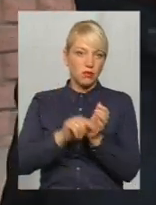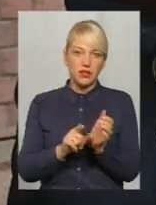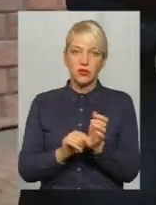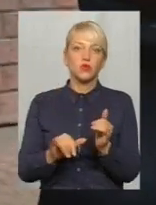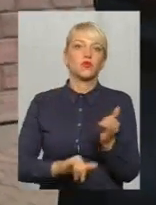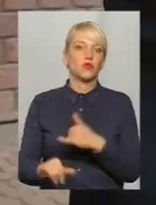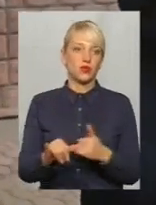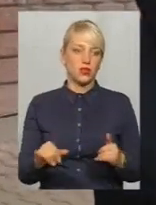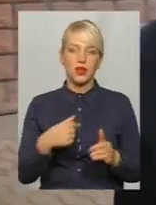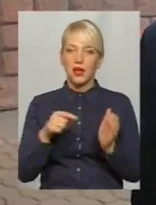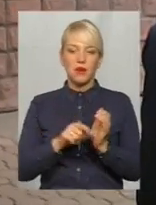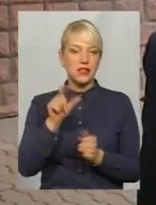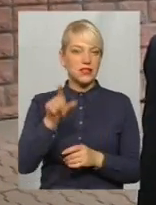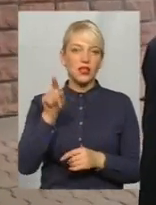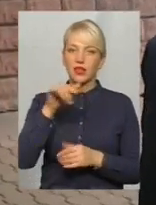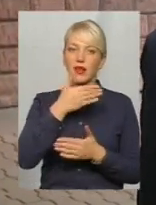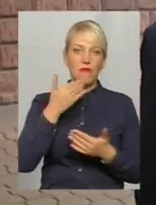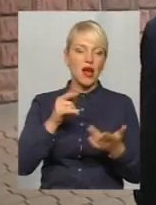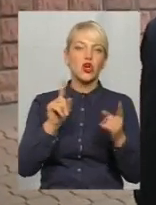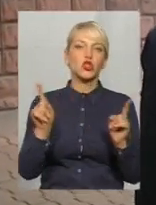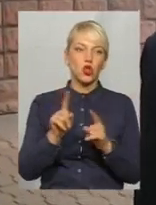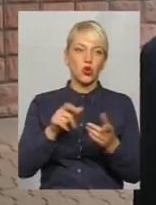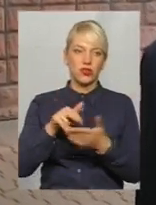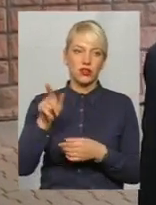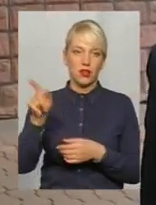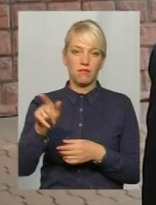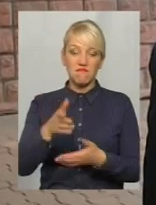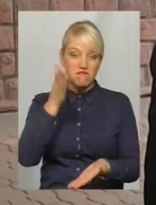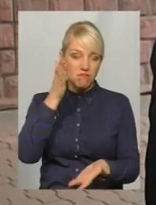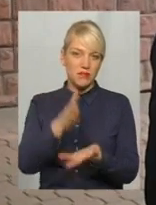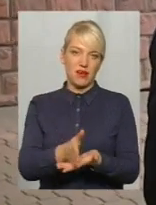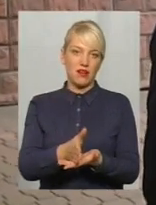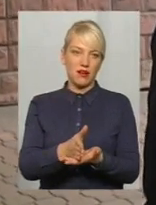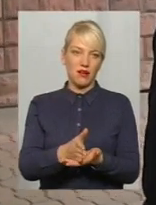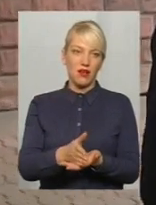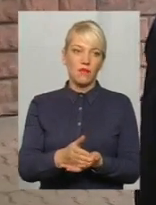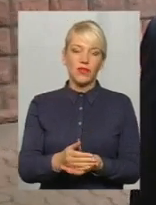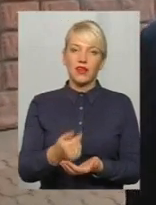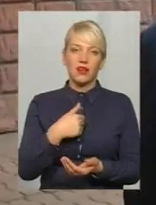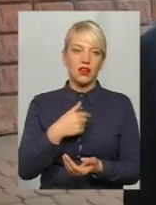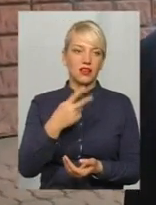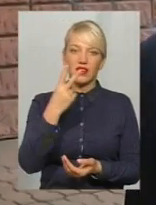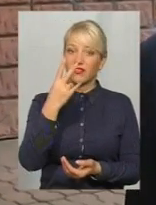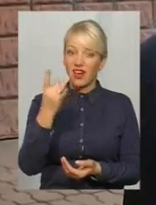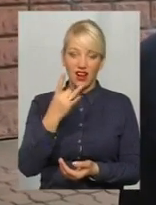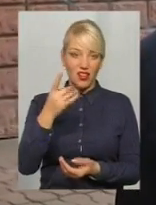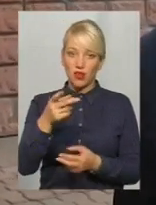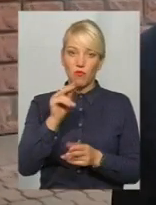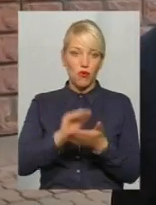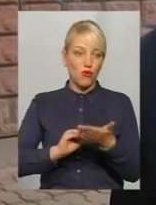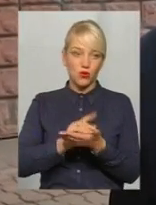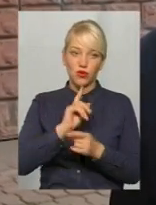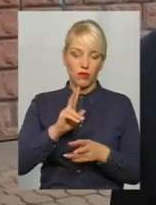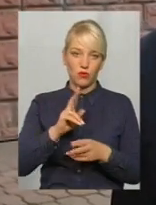знаєте. Пенсіонеру нема чого туди йти. Там прямий намьок. Два рази він рецепт тобі не повторить, хірург. Він два